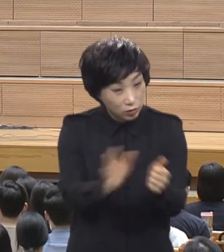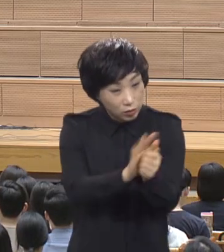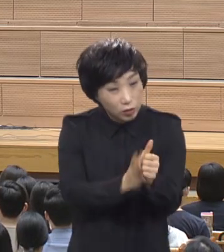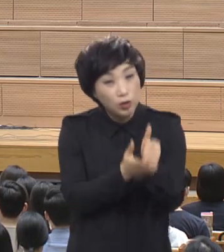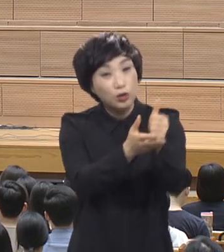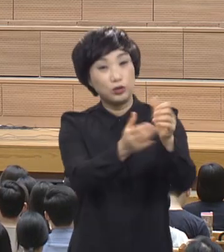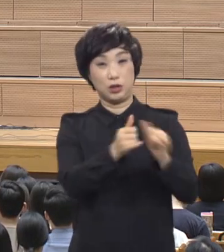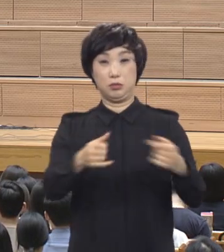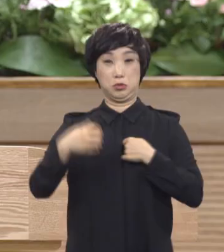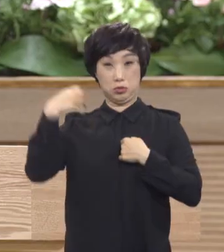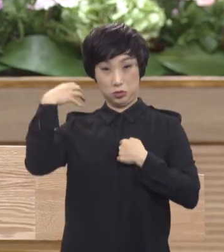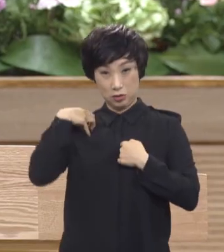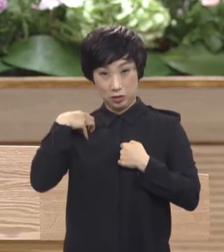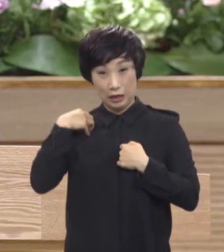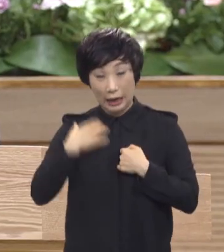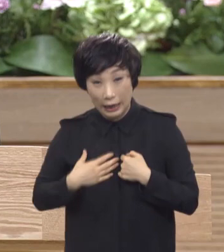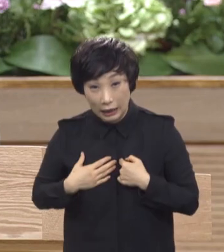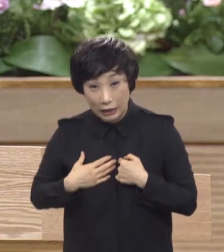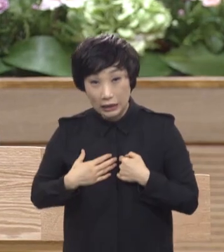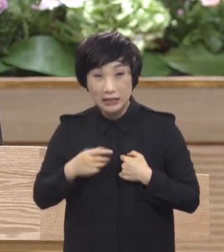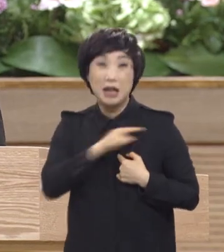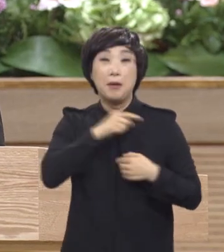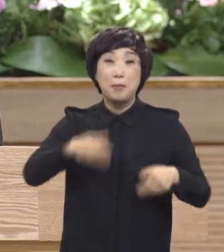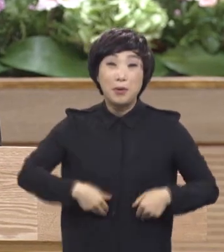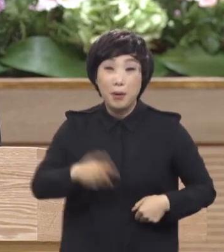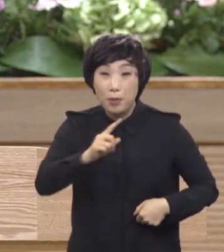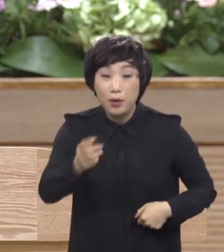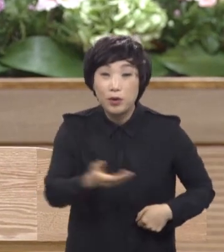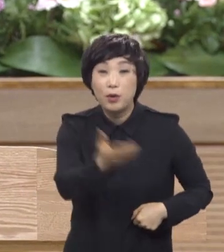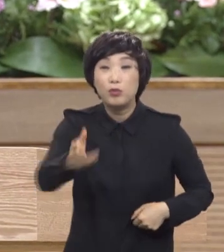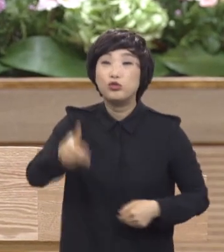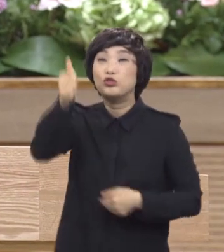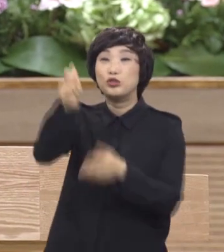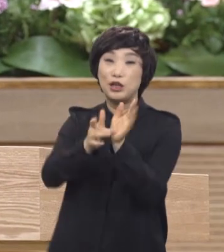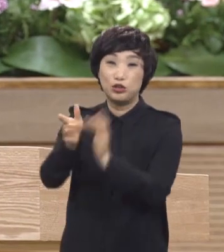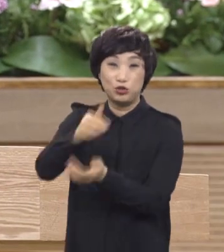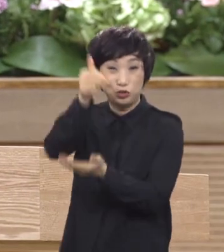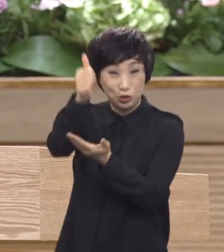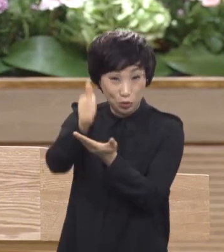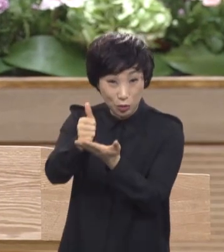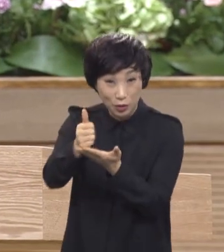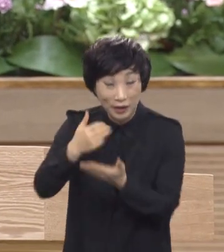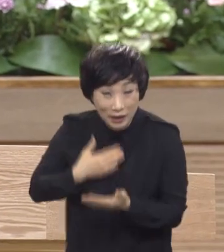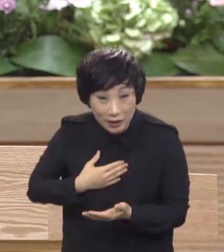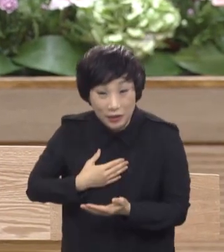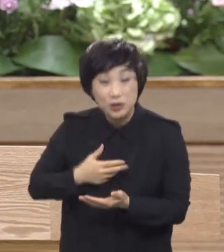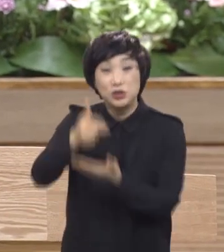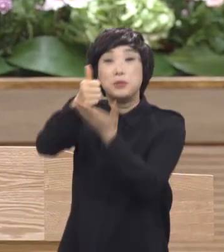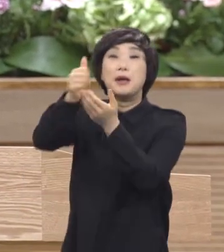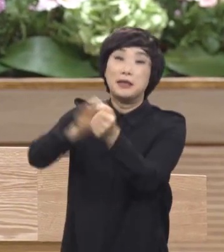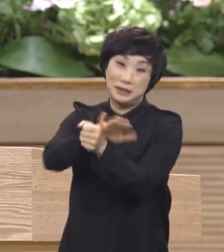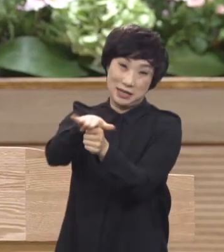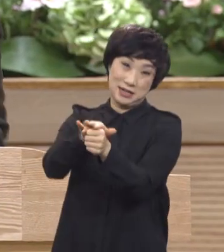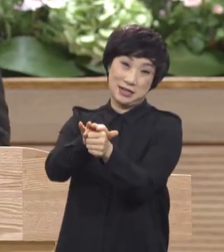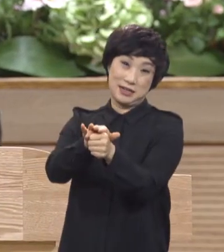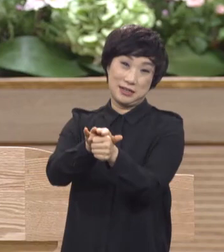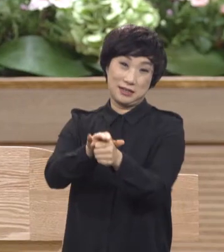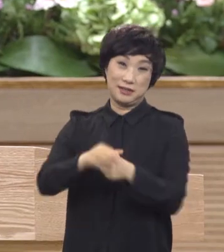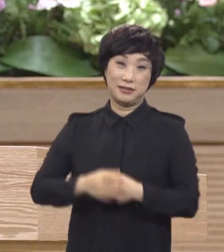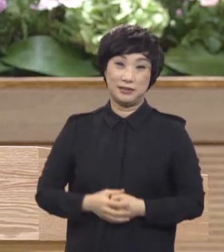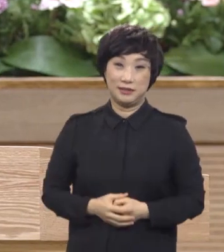가장 필요한 것이 뭐냐 주 예수 그리스도 그의 사랑이라 이 말입니다